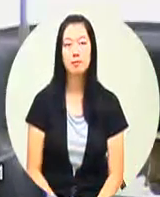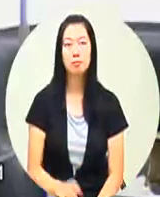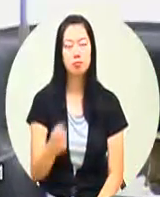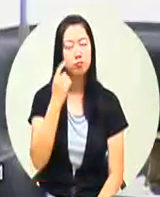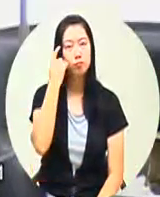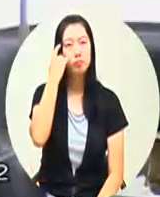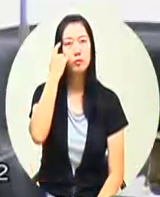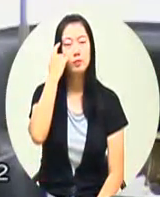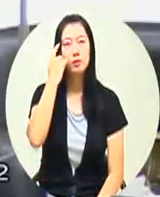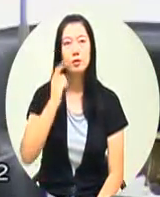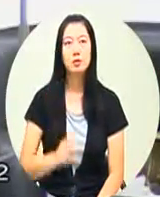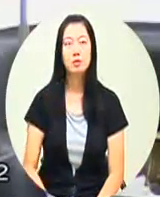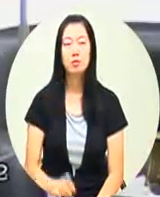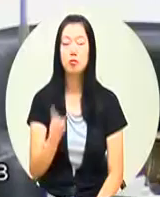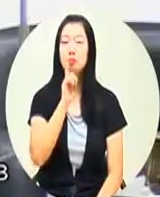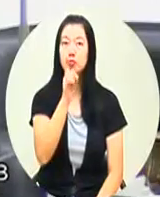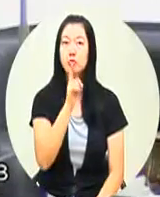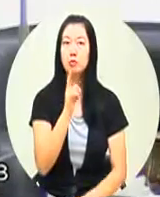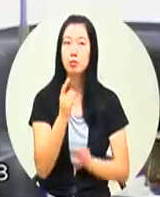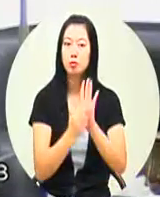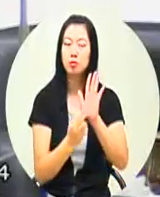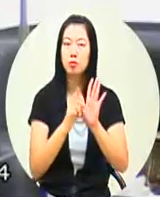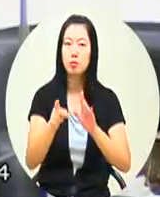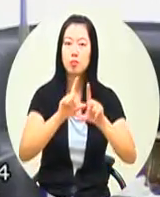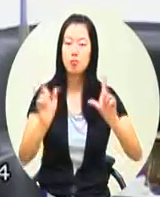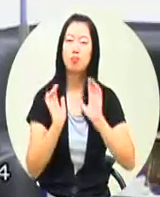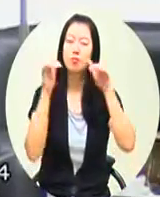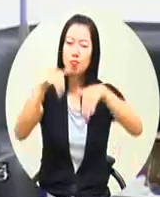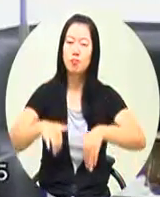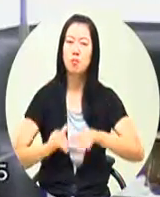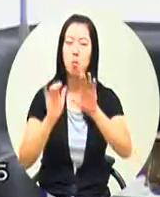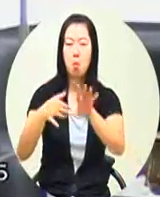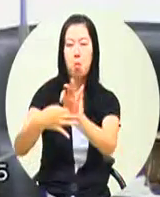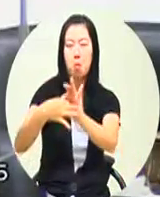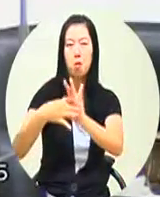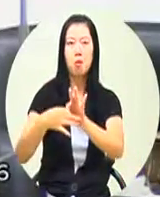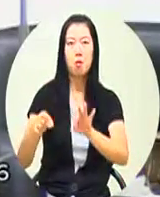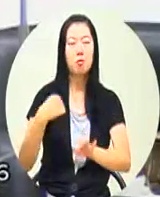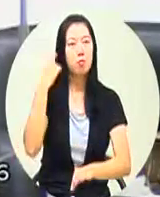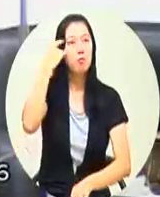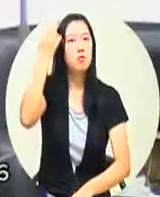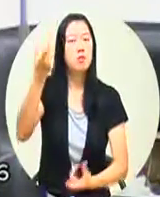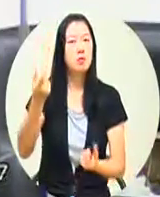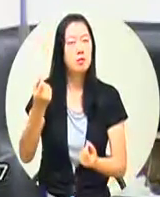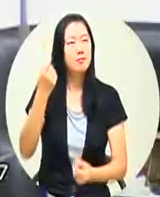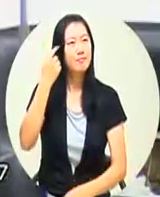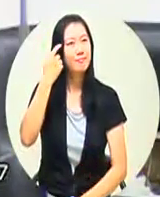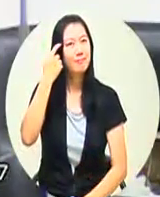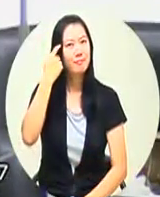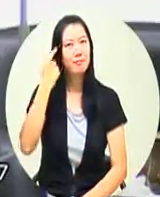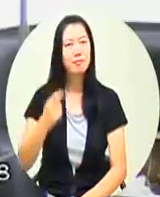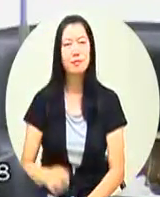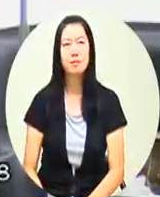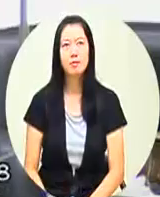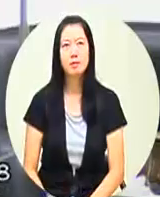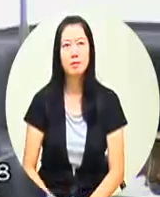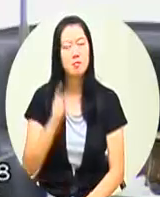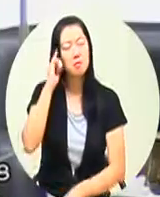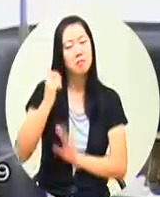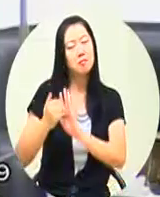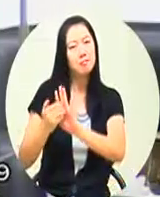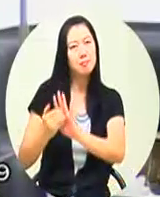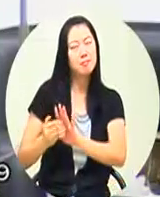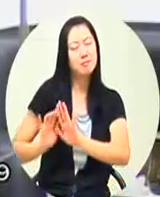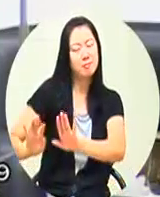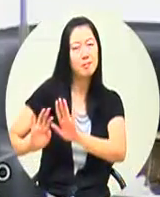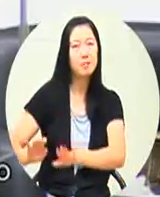几乎每一次都是说是大潮的关系啦哦，我觉得这个有点在推卸的责任哦。你可唔歹要淹到，你唔知